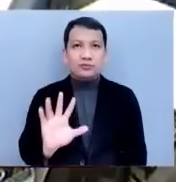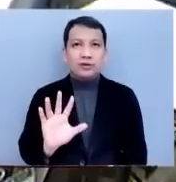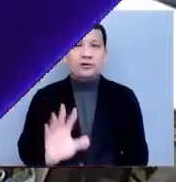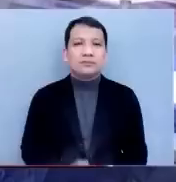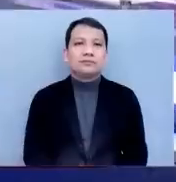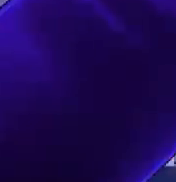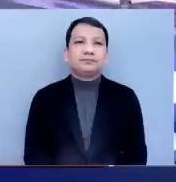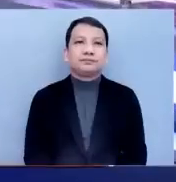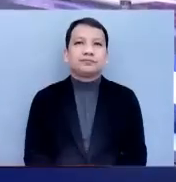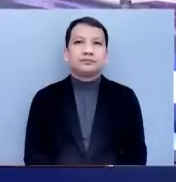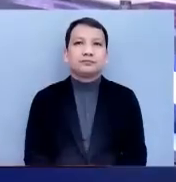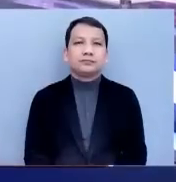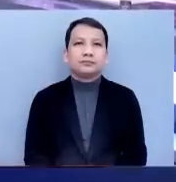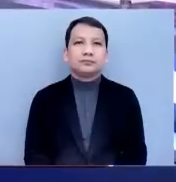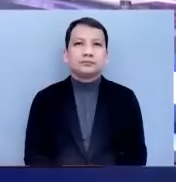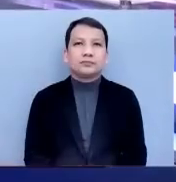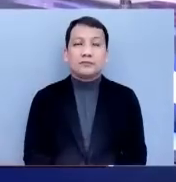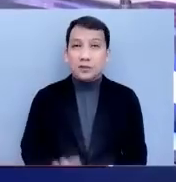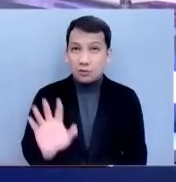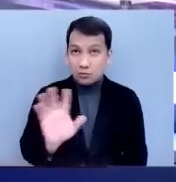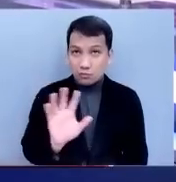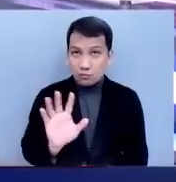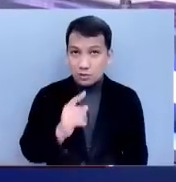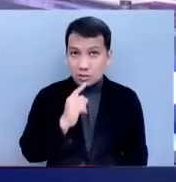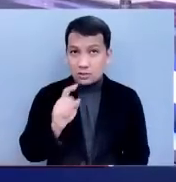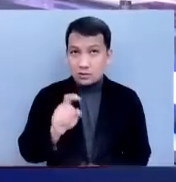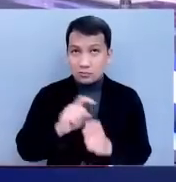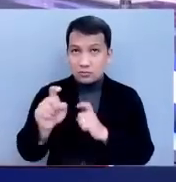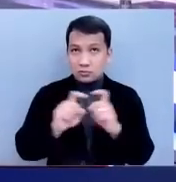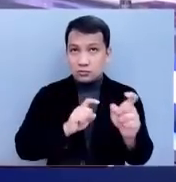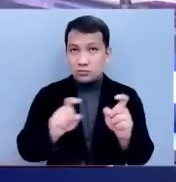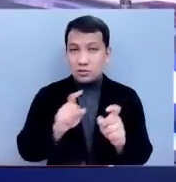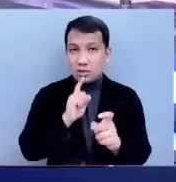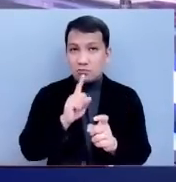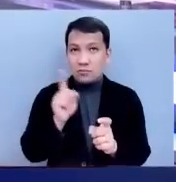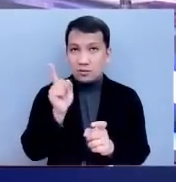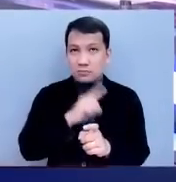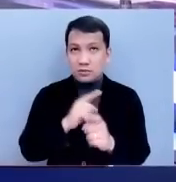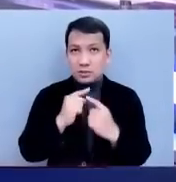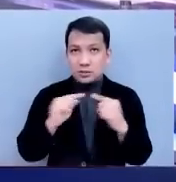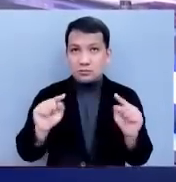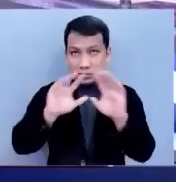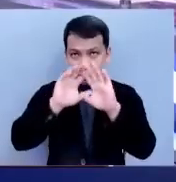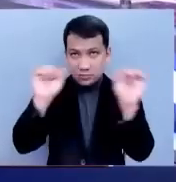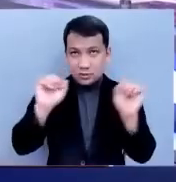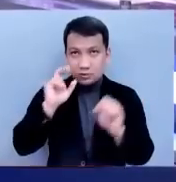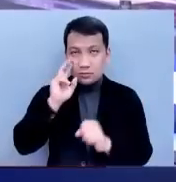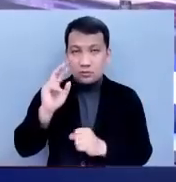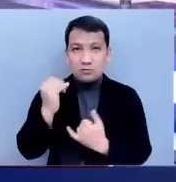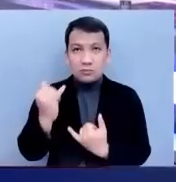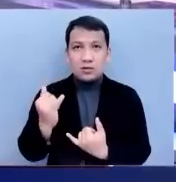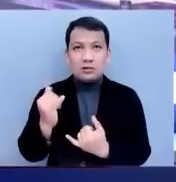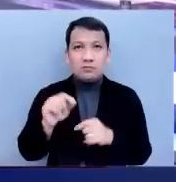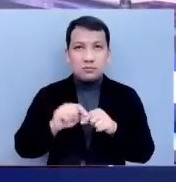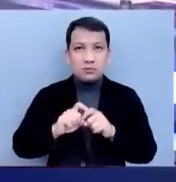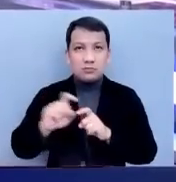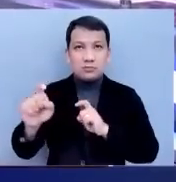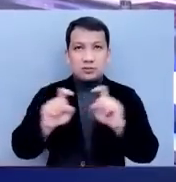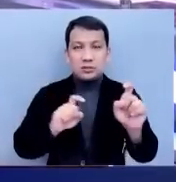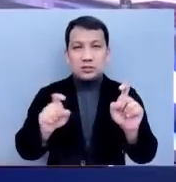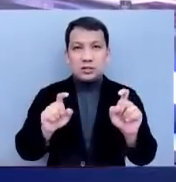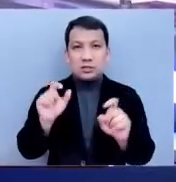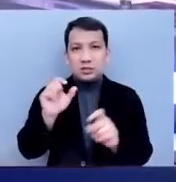5. Huwag magpapadala sa mga too good to be true. Yan po ang payo ni Pangulong Bongbong Marcos ngayong talamak ang online